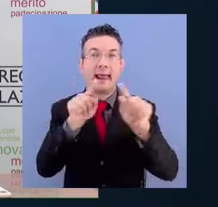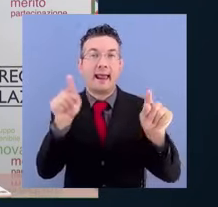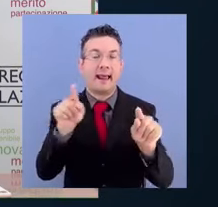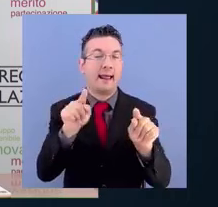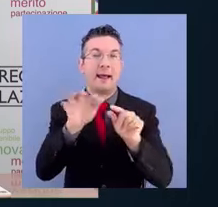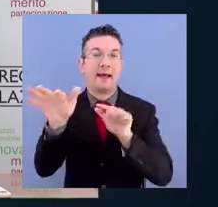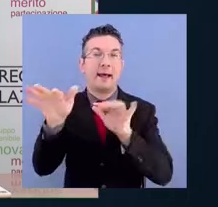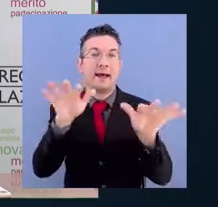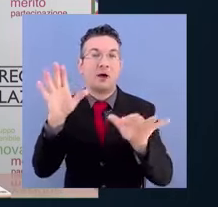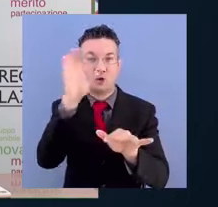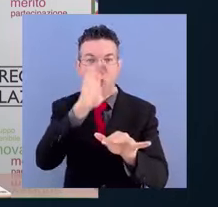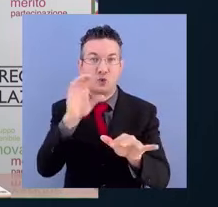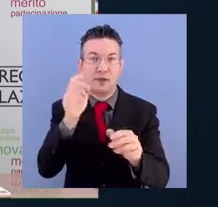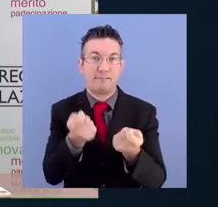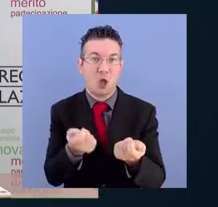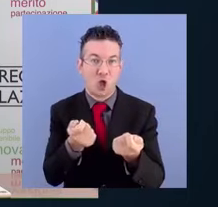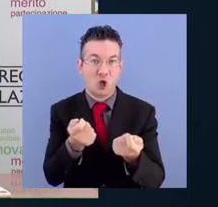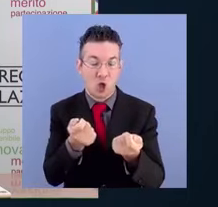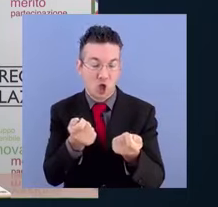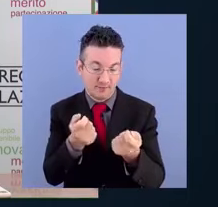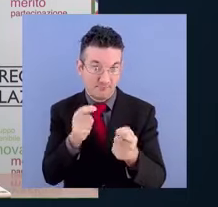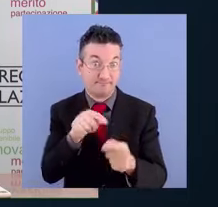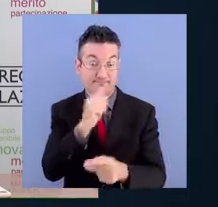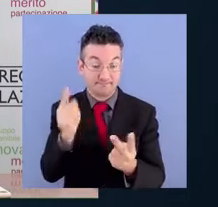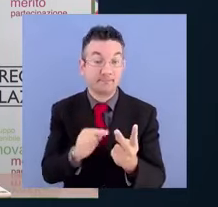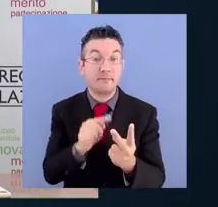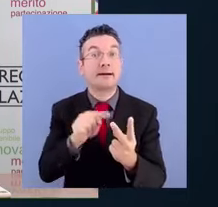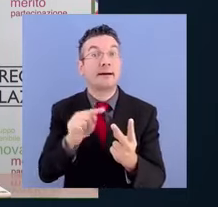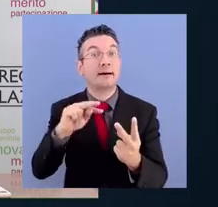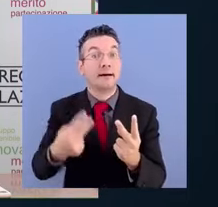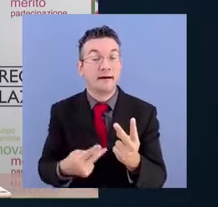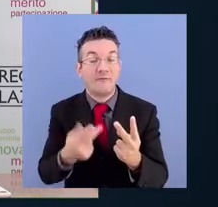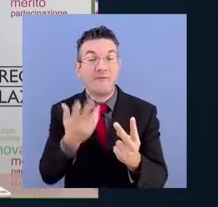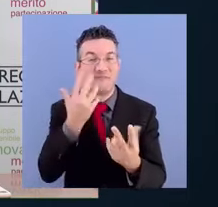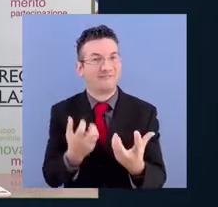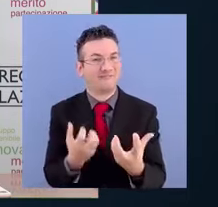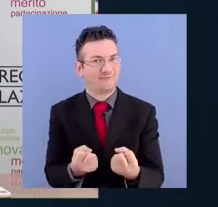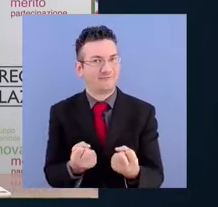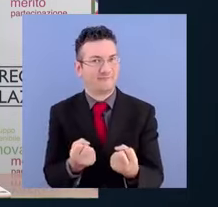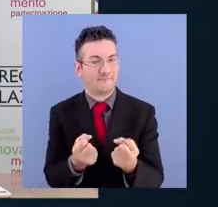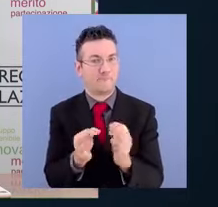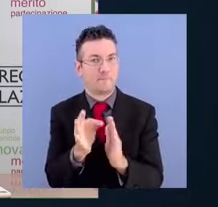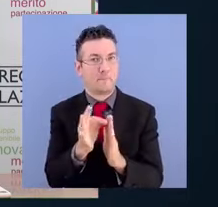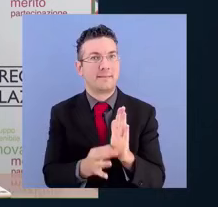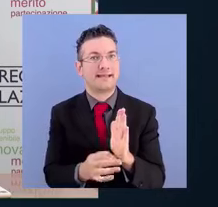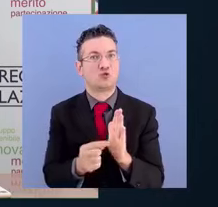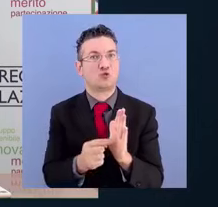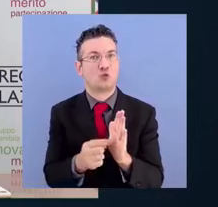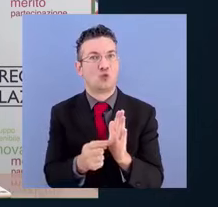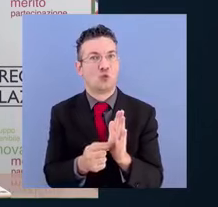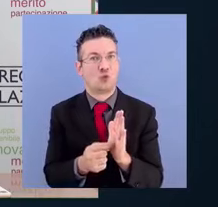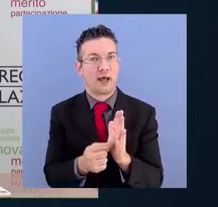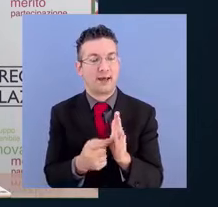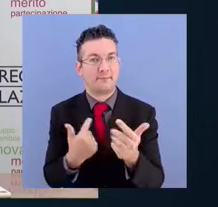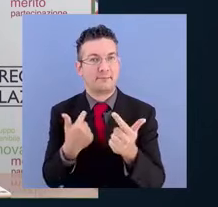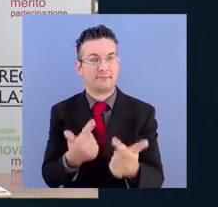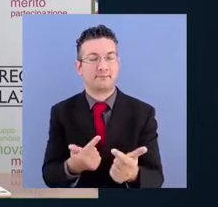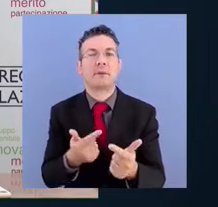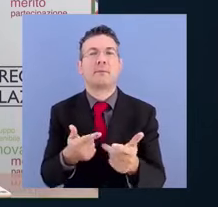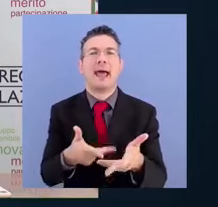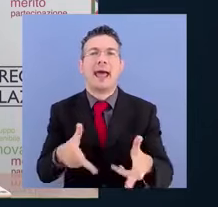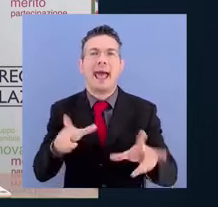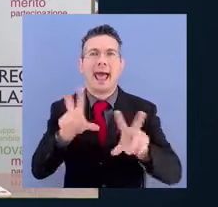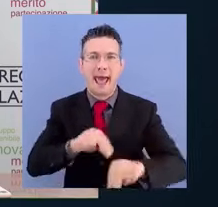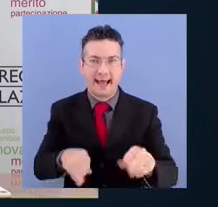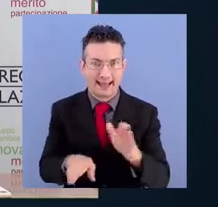campo interventi pratici misure concrete non solo per la ripartenza ma